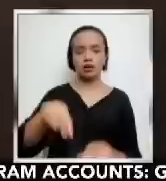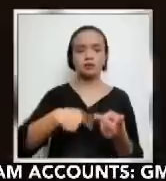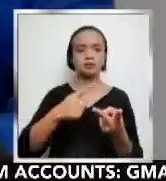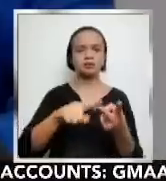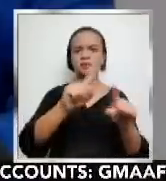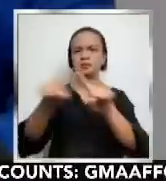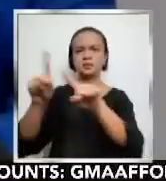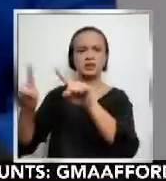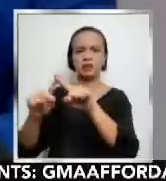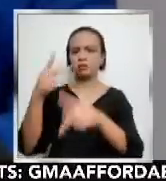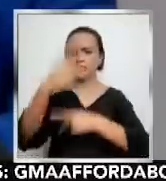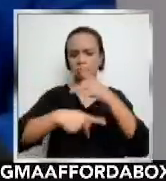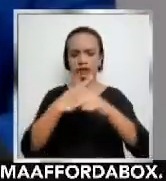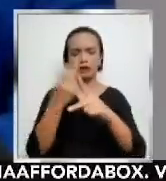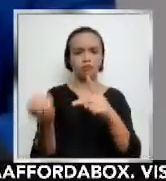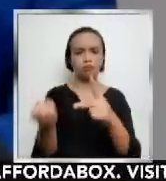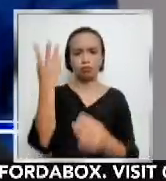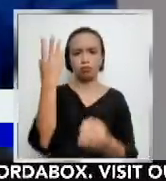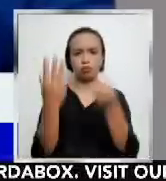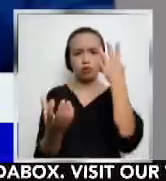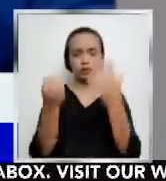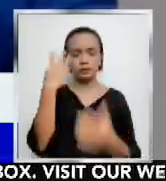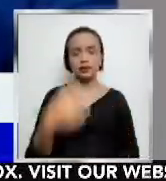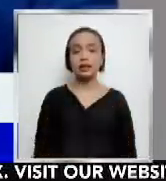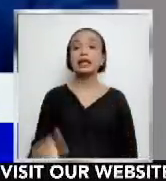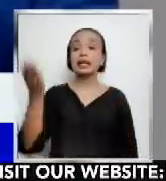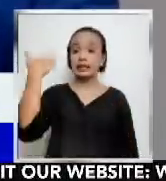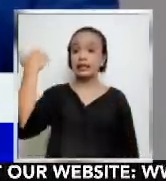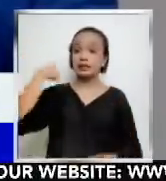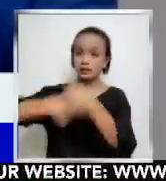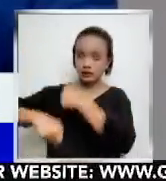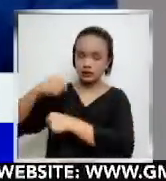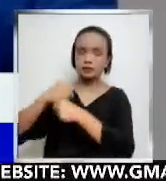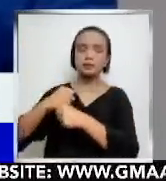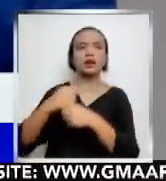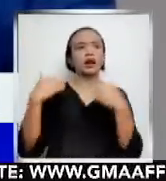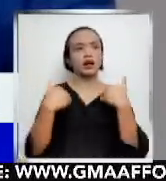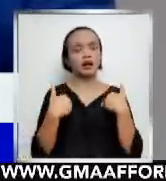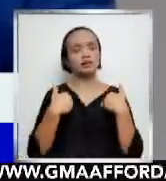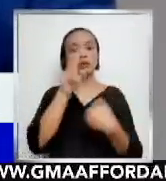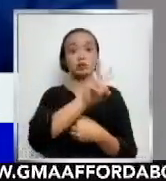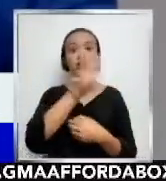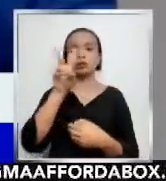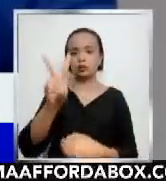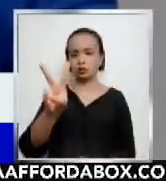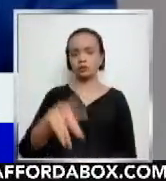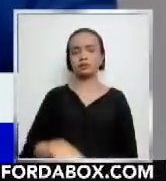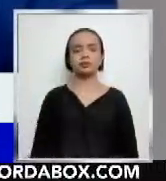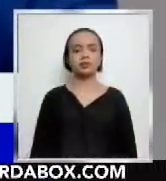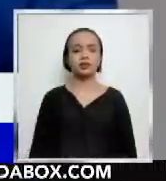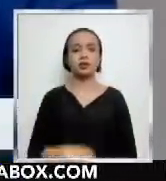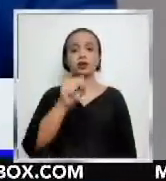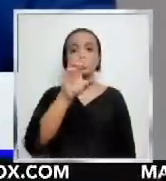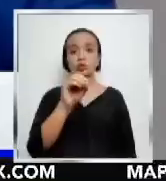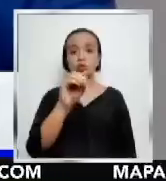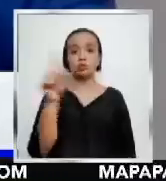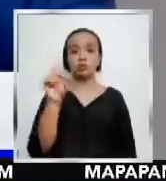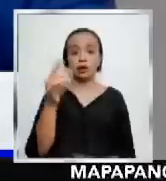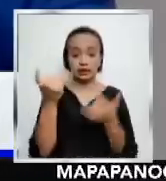Star. Last year po, at the same time period, we had 22 cases. So our cases right now